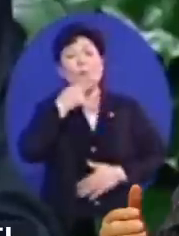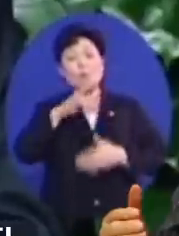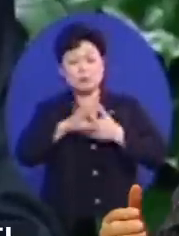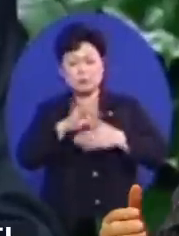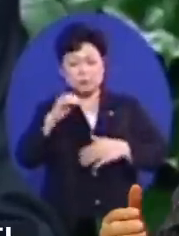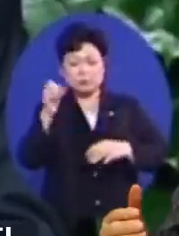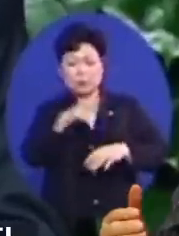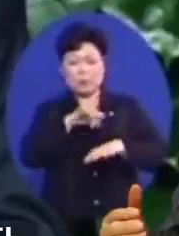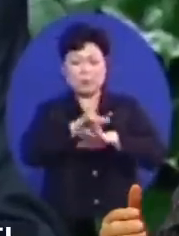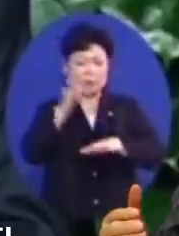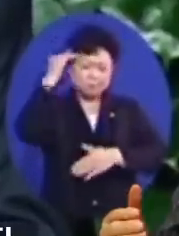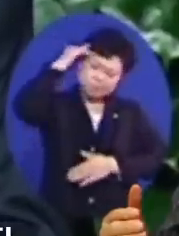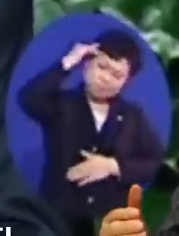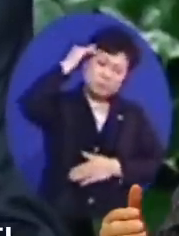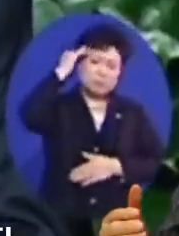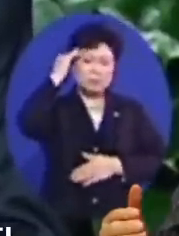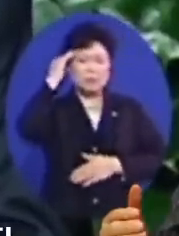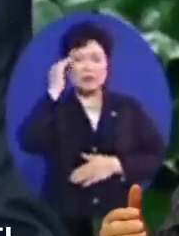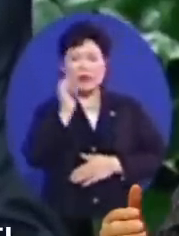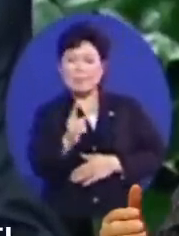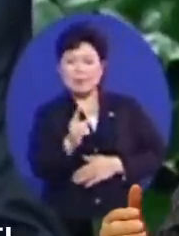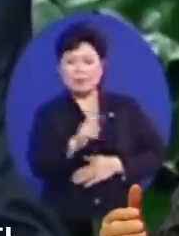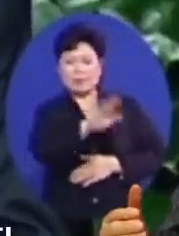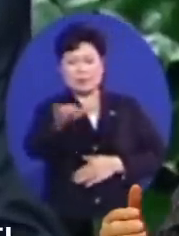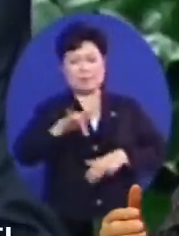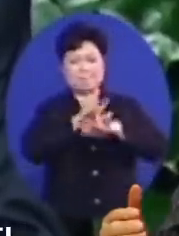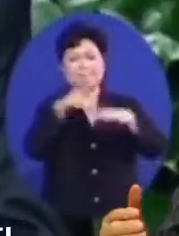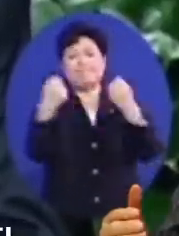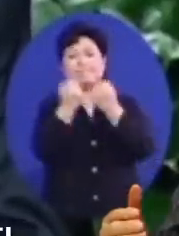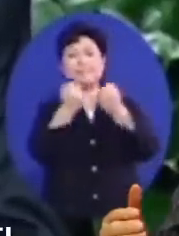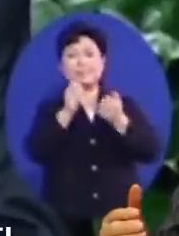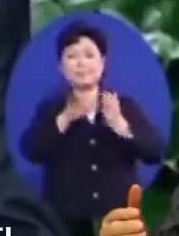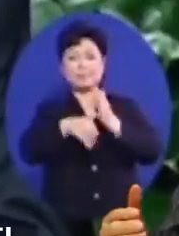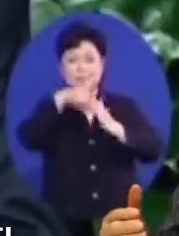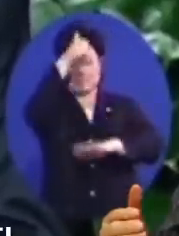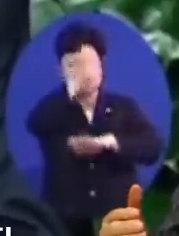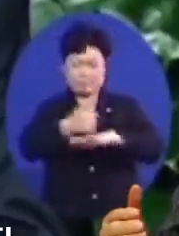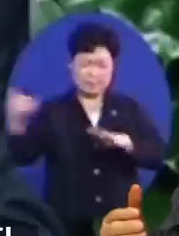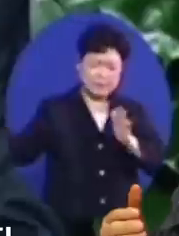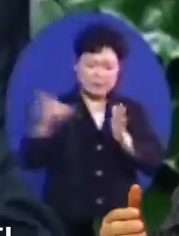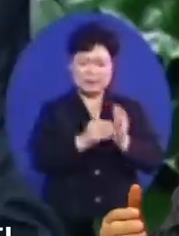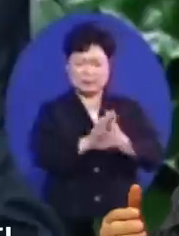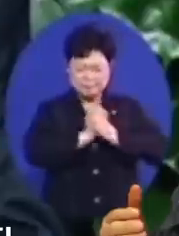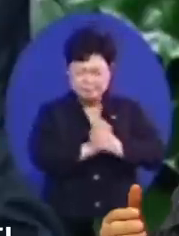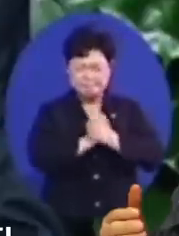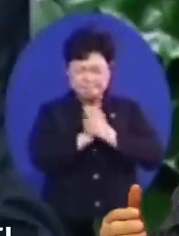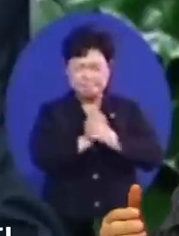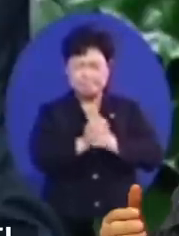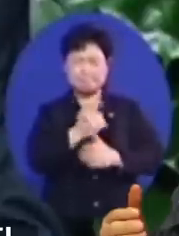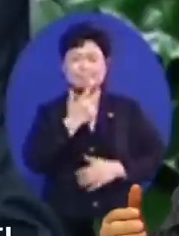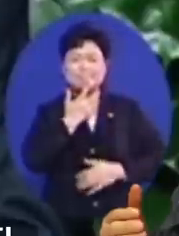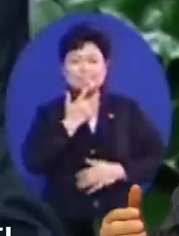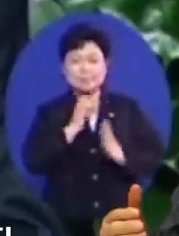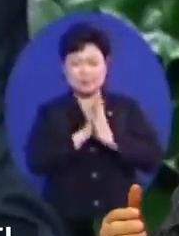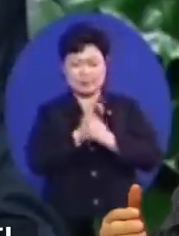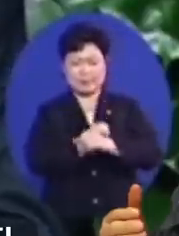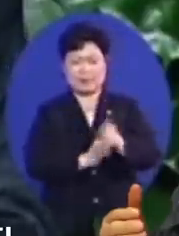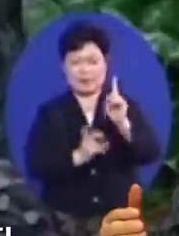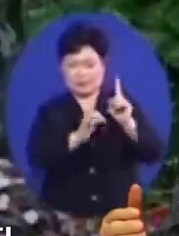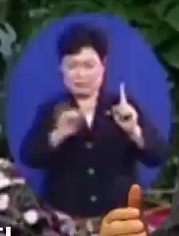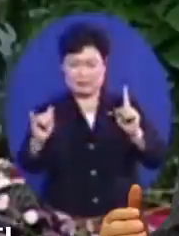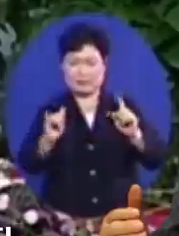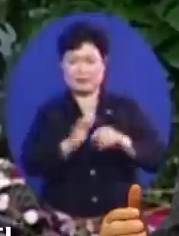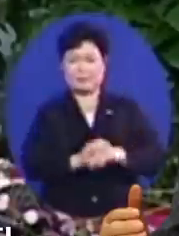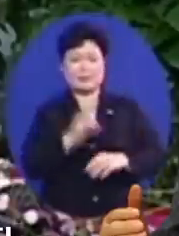다가옵니다. 그러므로 한번 우리가 마귀와 싸울 때면 끝까지 기도를 해야 되는 것입니다. 한 사람이